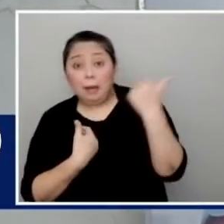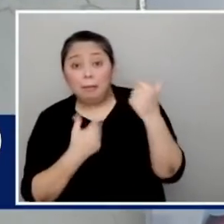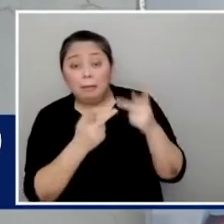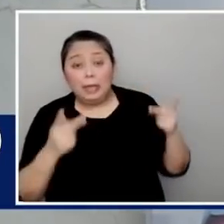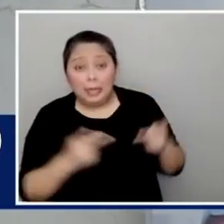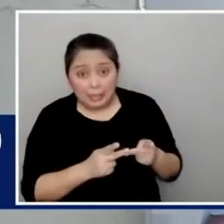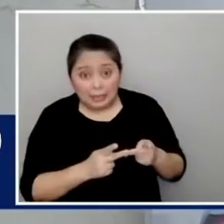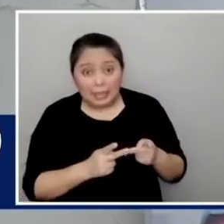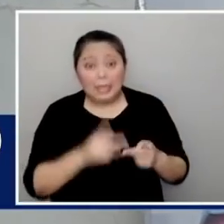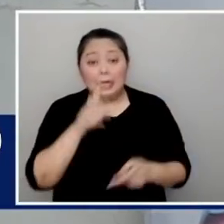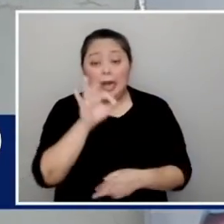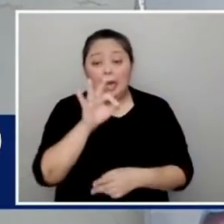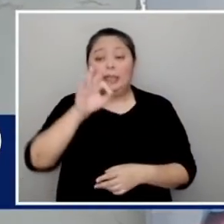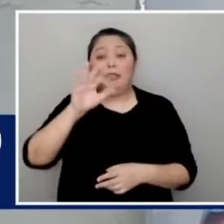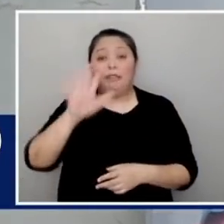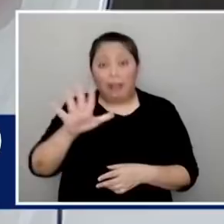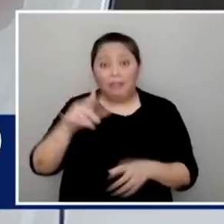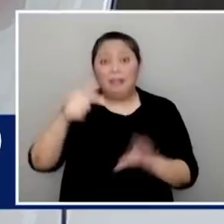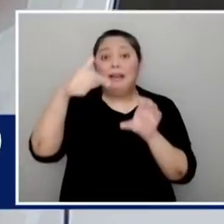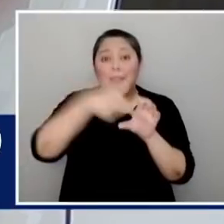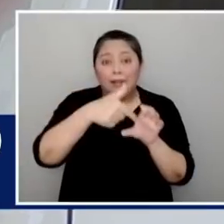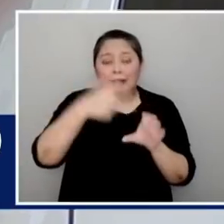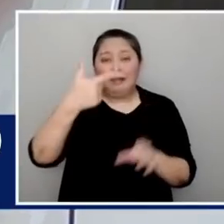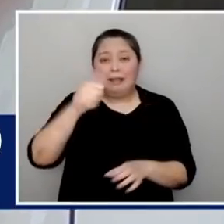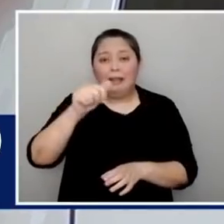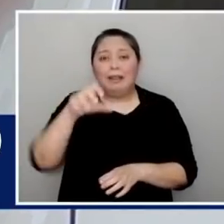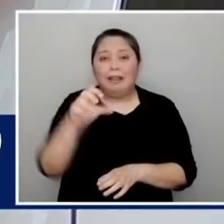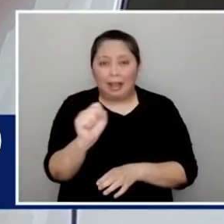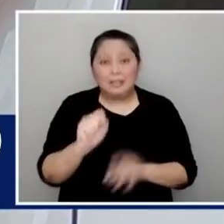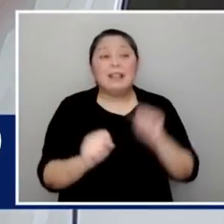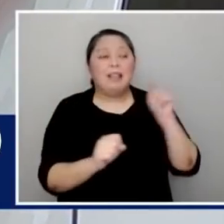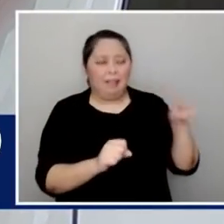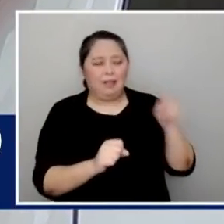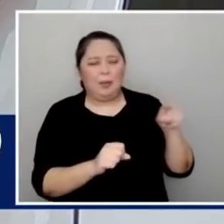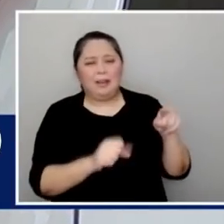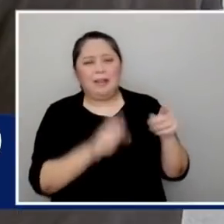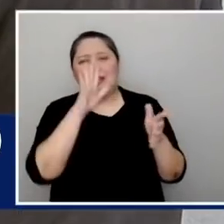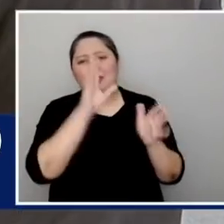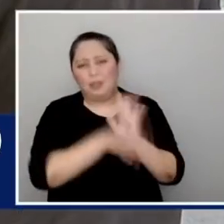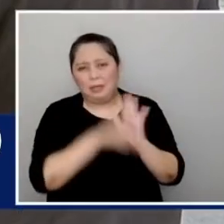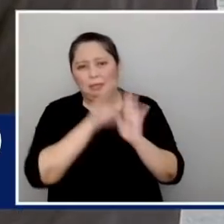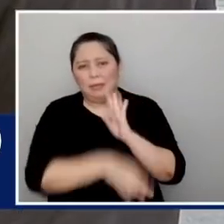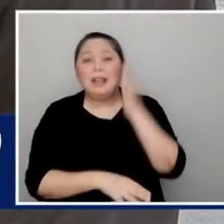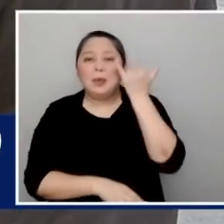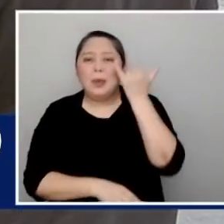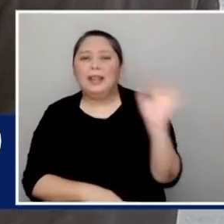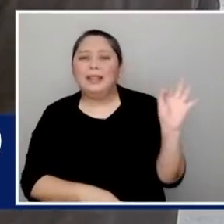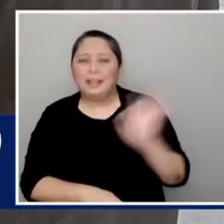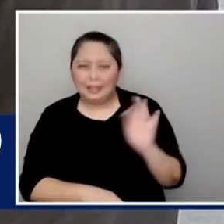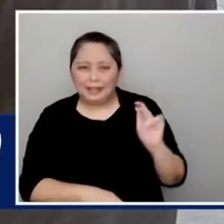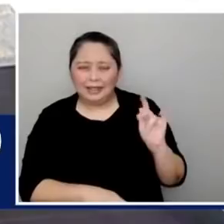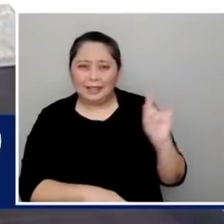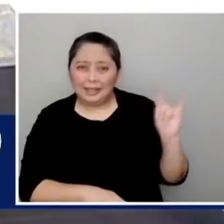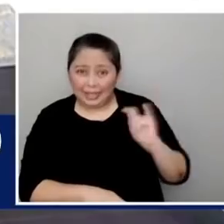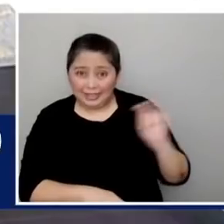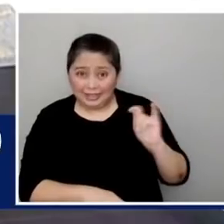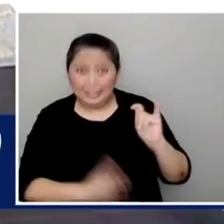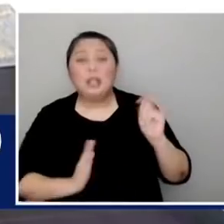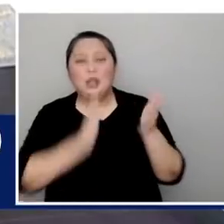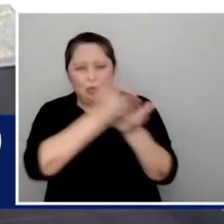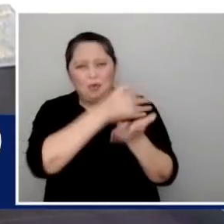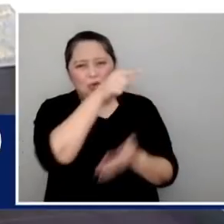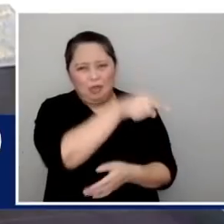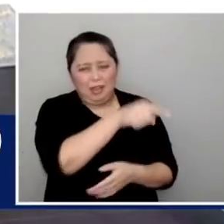DOE, 64.60 kada litro. Kaya dito nagpapakarga ang maraming taxi drivers at mga pribadong motorista. Dito lang